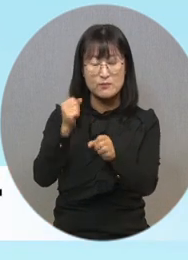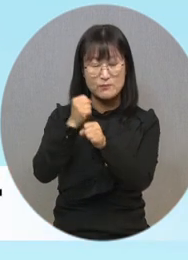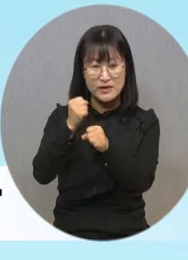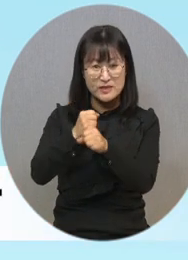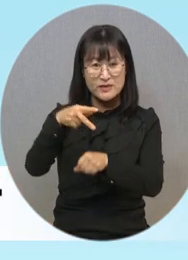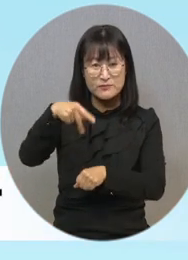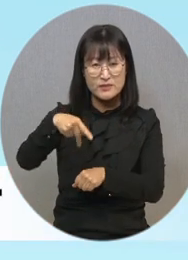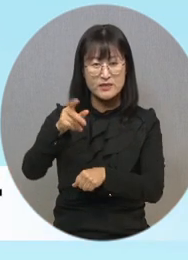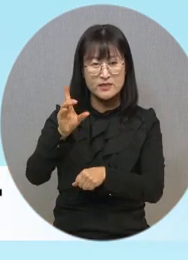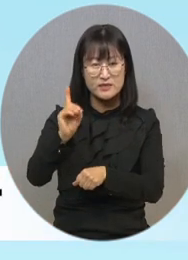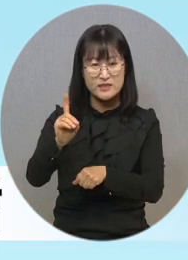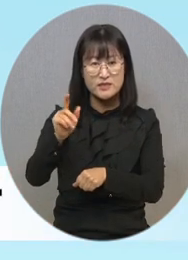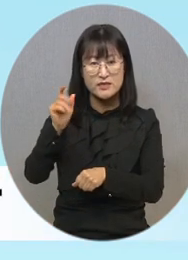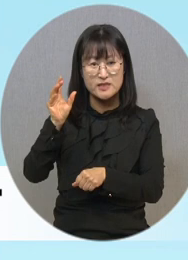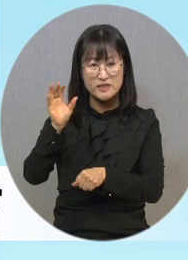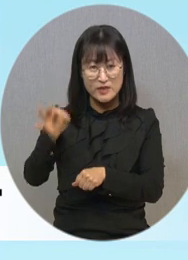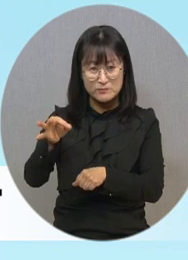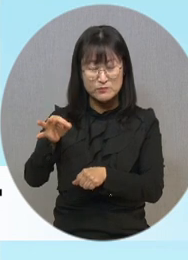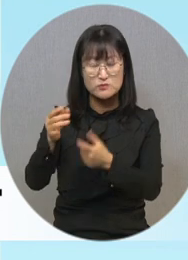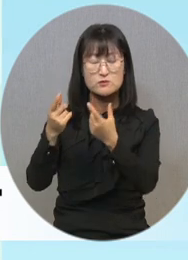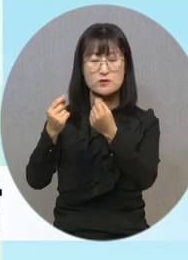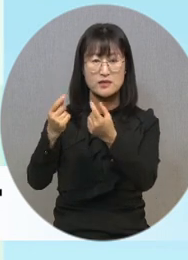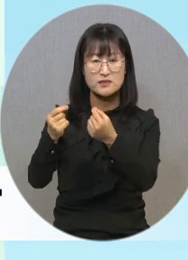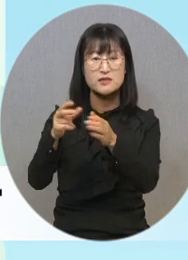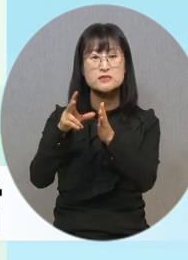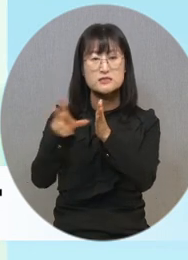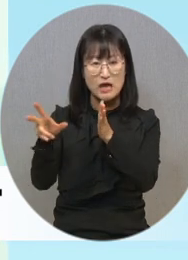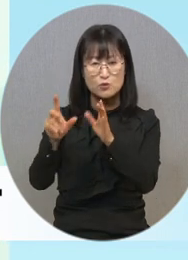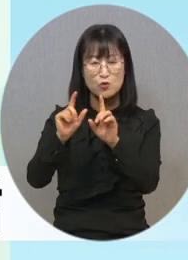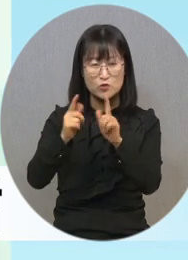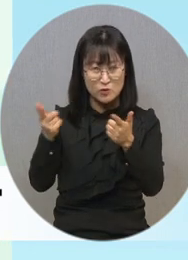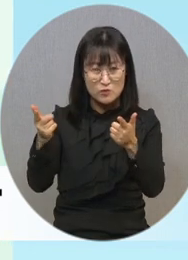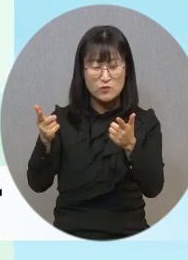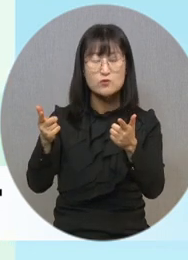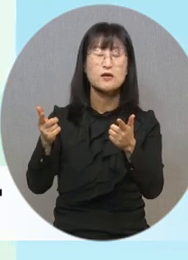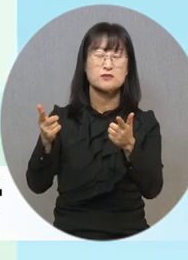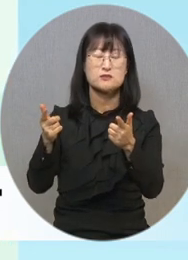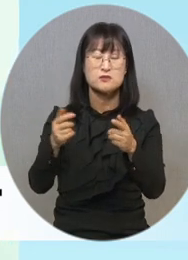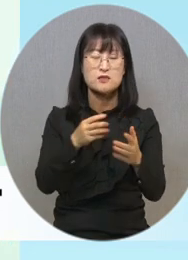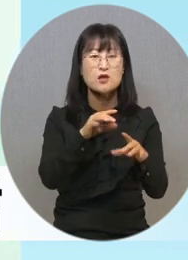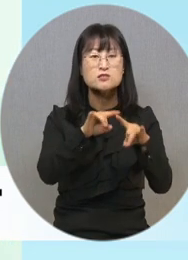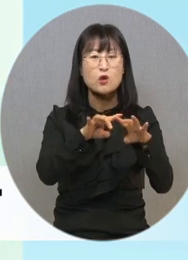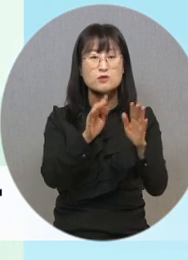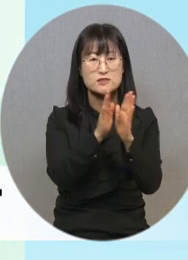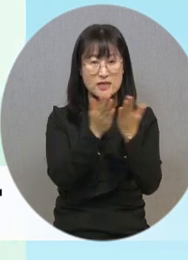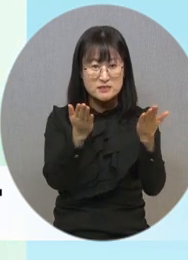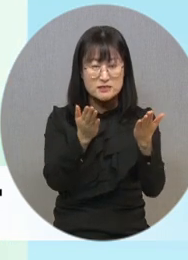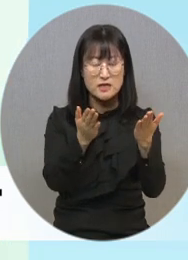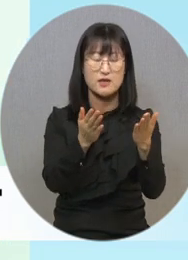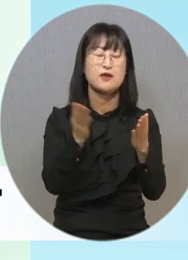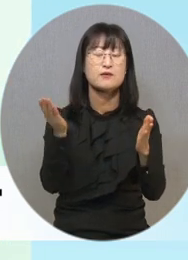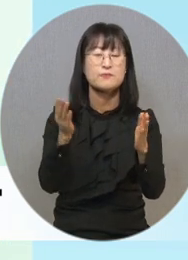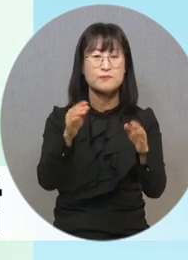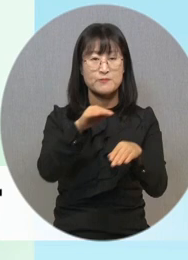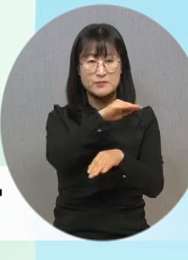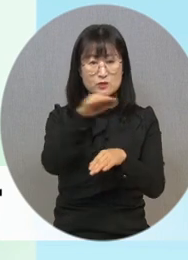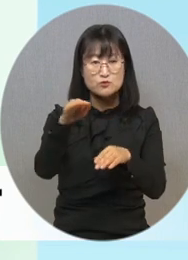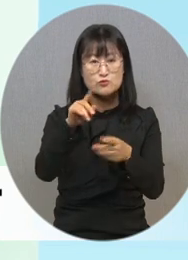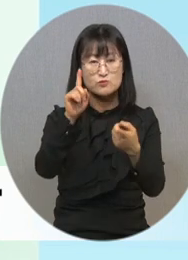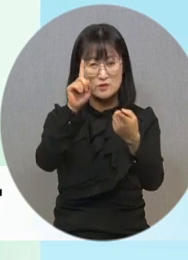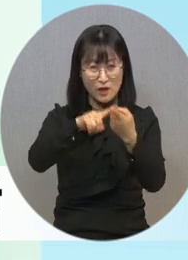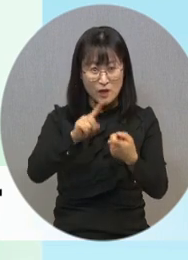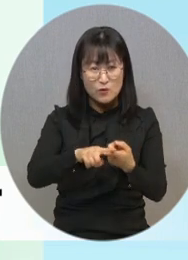파일 형태의 학술 자료 등을 국가 표준 독서 장애인을 위한 전자책 접근 지침에 따라 제작하면